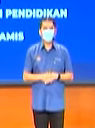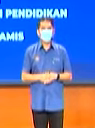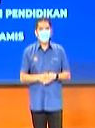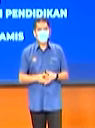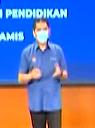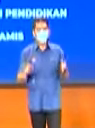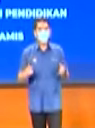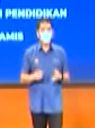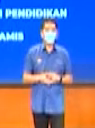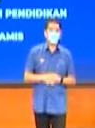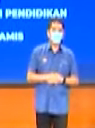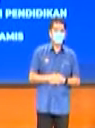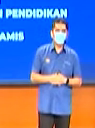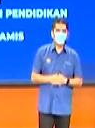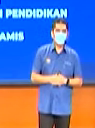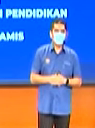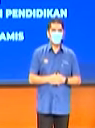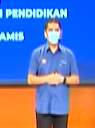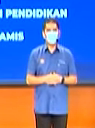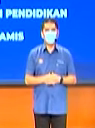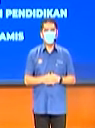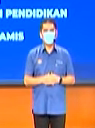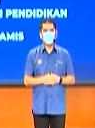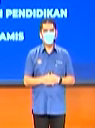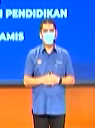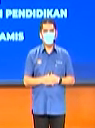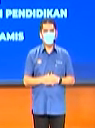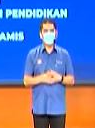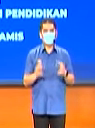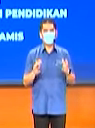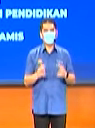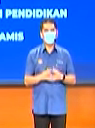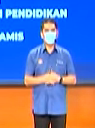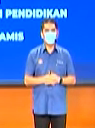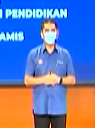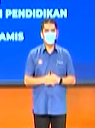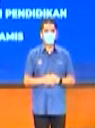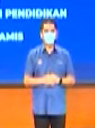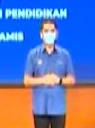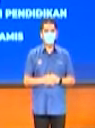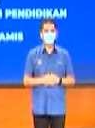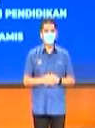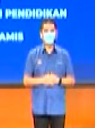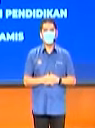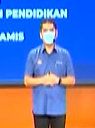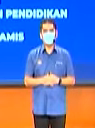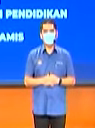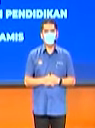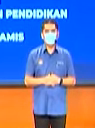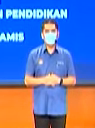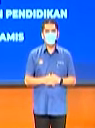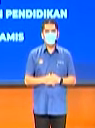Hai assalamualaikum warahmatullahi wabarakatuh salam sejahtera dan selamat